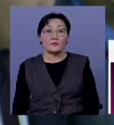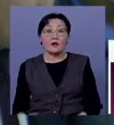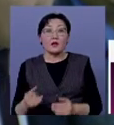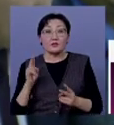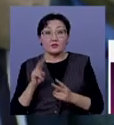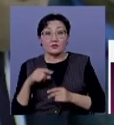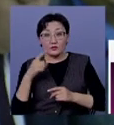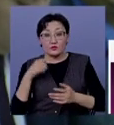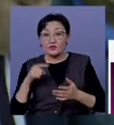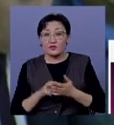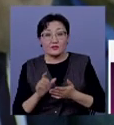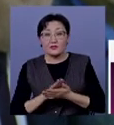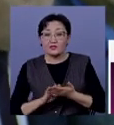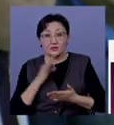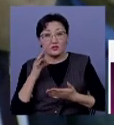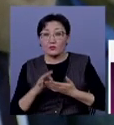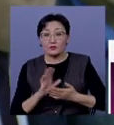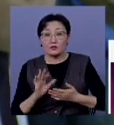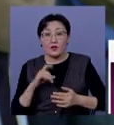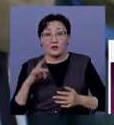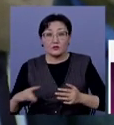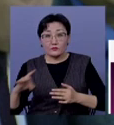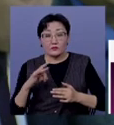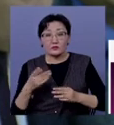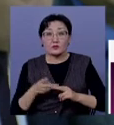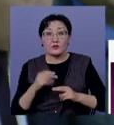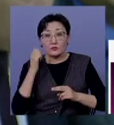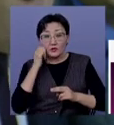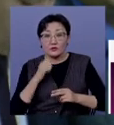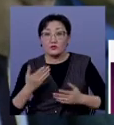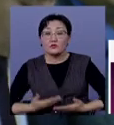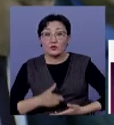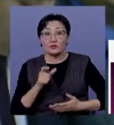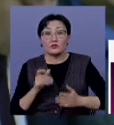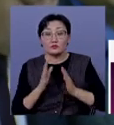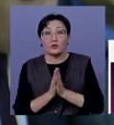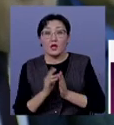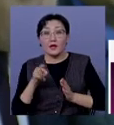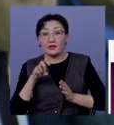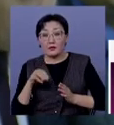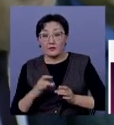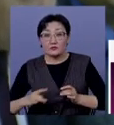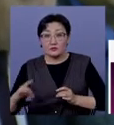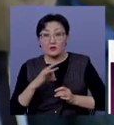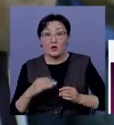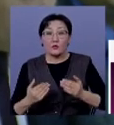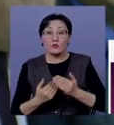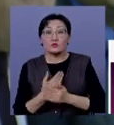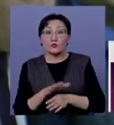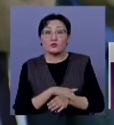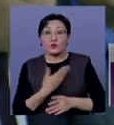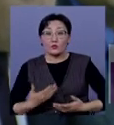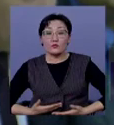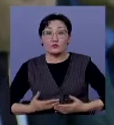Кездесуде айтылған сұрақтың ешқайсысы жауапсыз қалмайды. Ауданда жасы егде тартқан тұрғындардың сұрауы бойынша Қалқаман ықшам ауданында заманауи белсенді ұзақ өмір